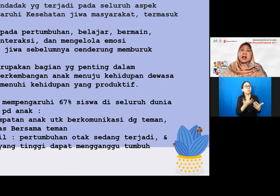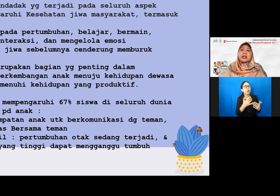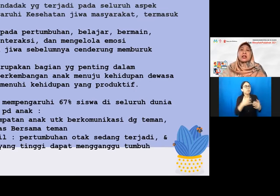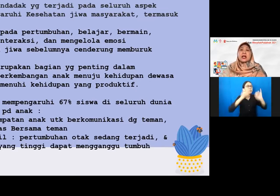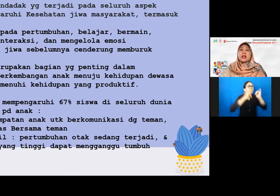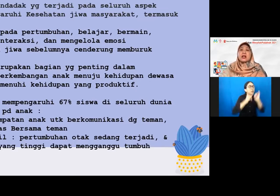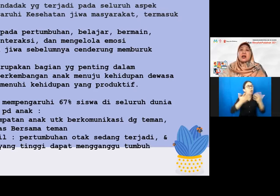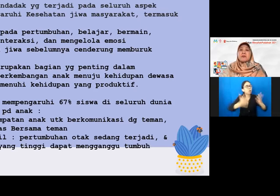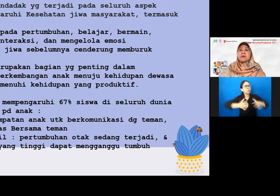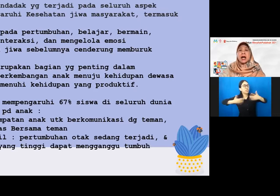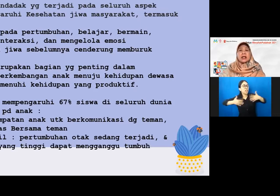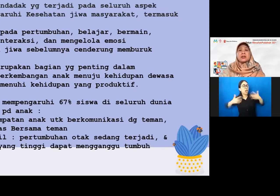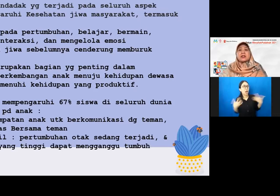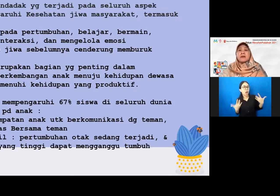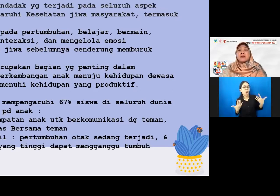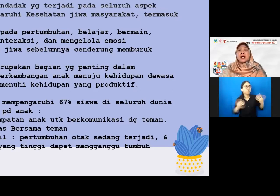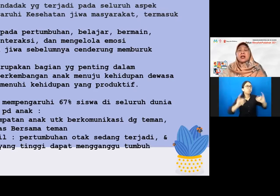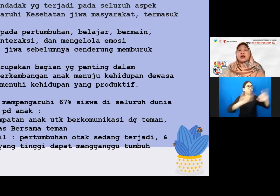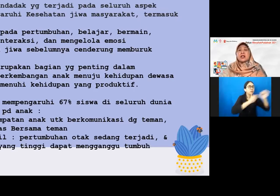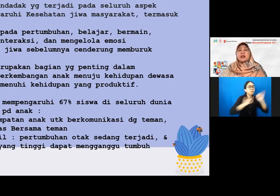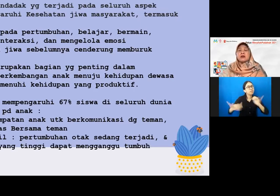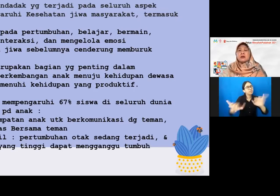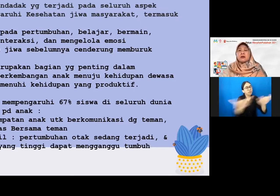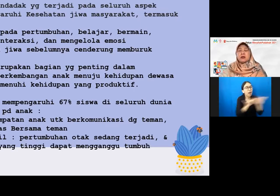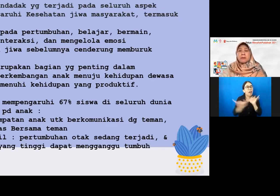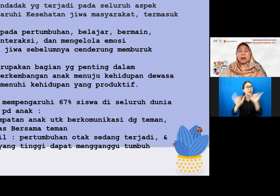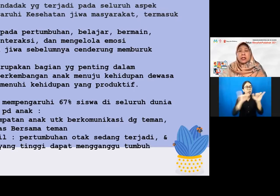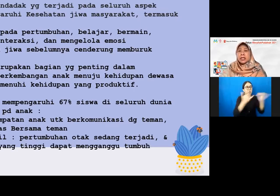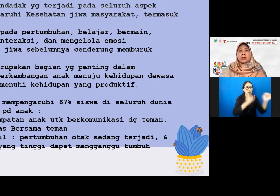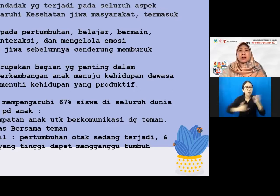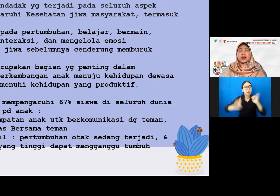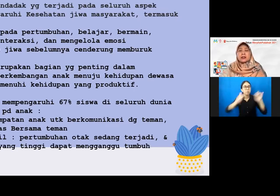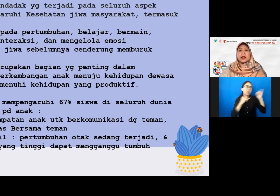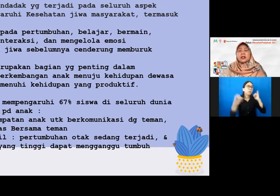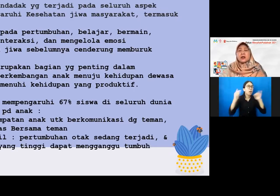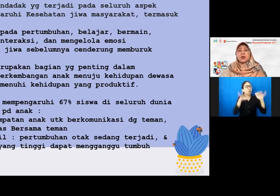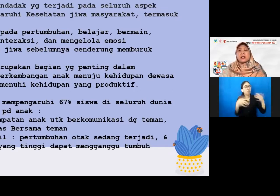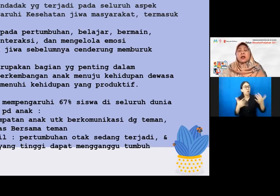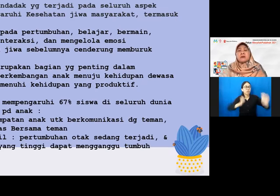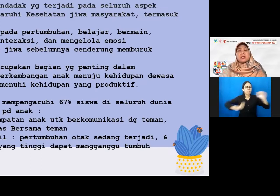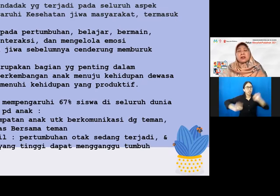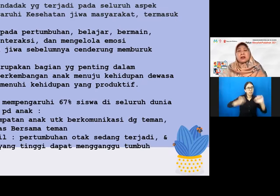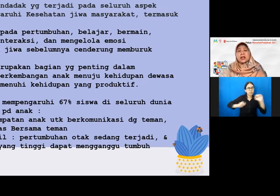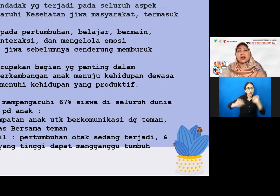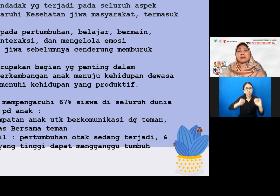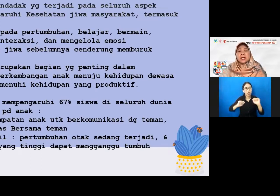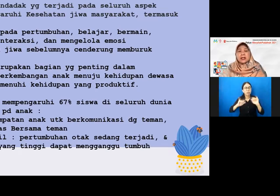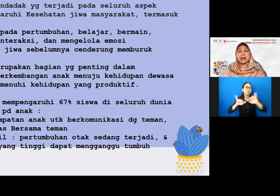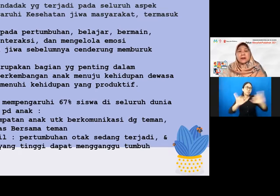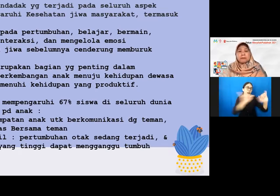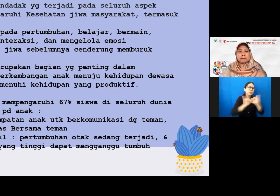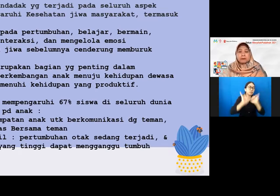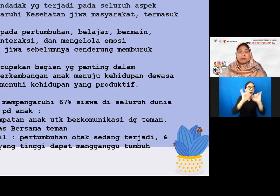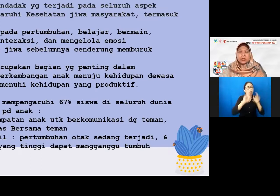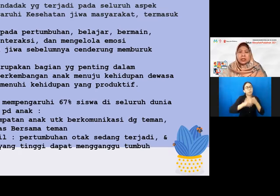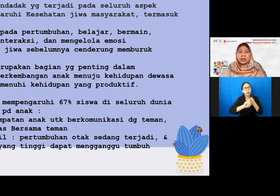rasa senangnya dengan bermain bersama ya, dengan kegiatan yang dilakukan bersama-sama dengan